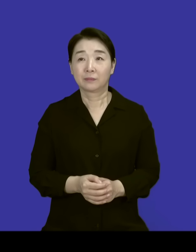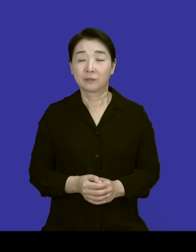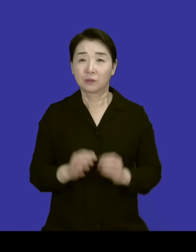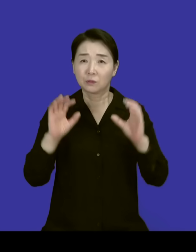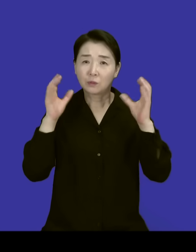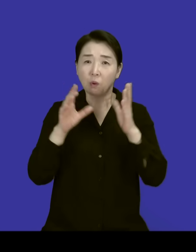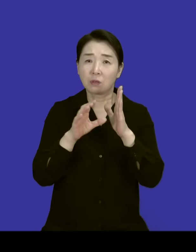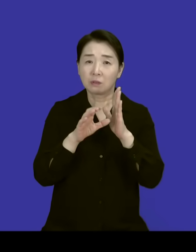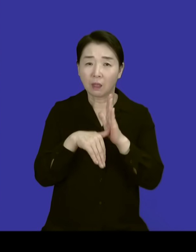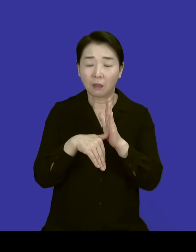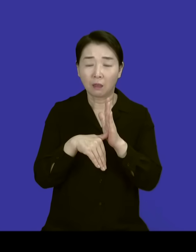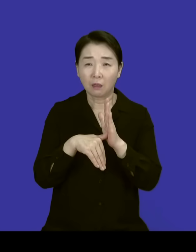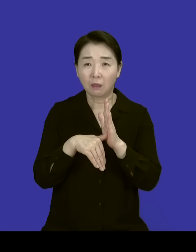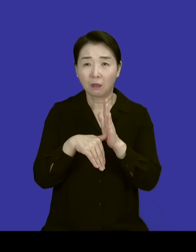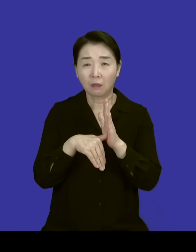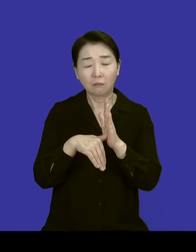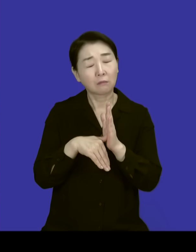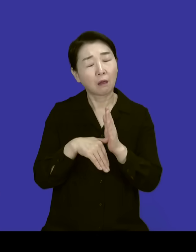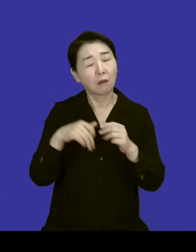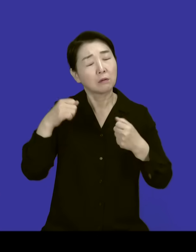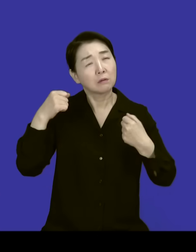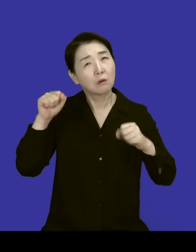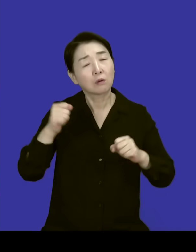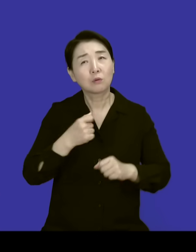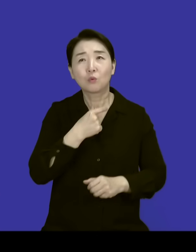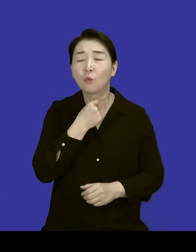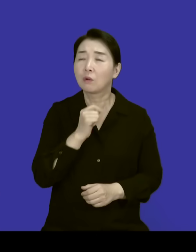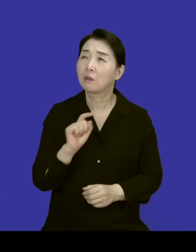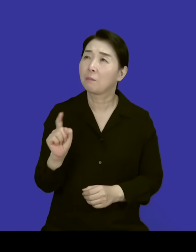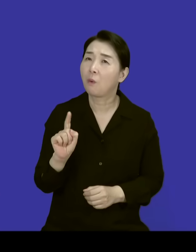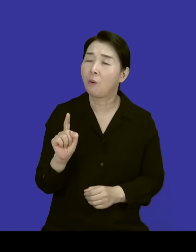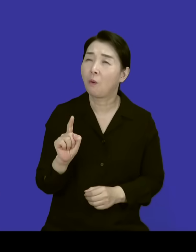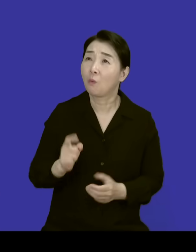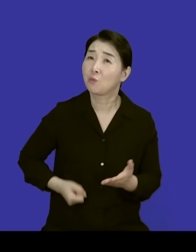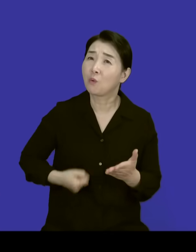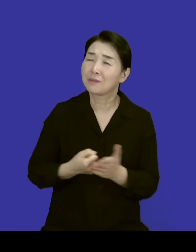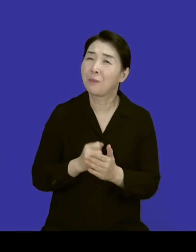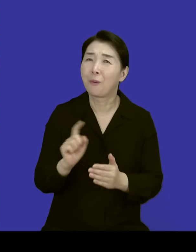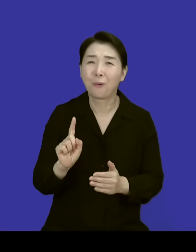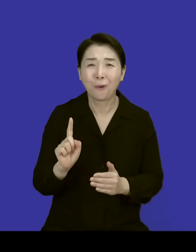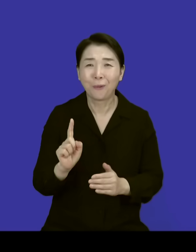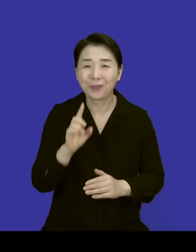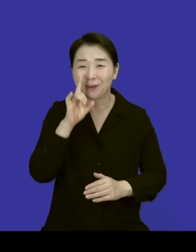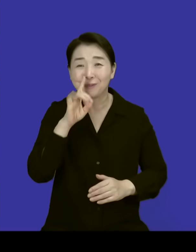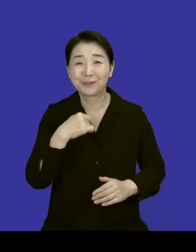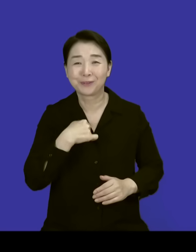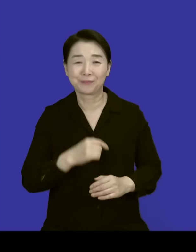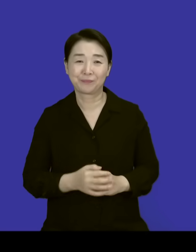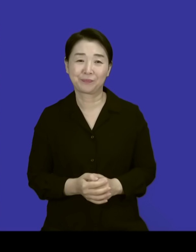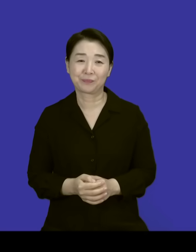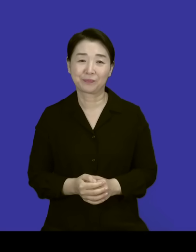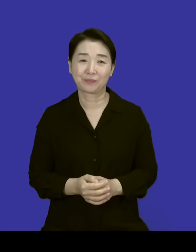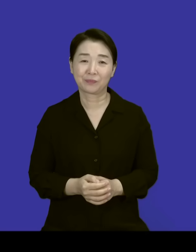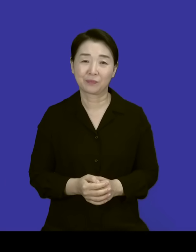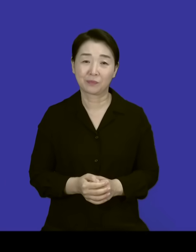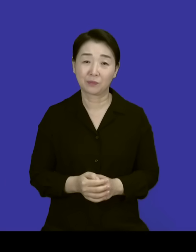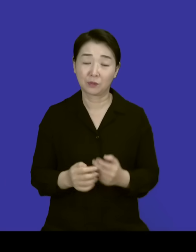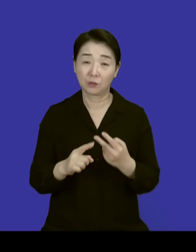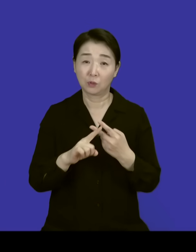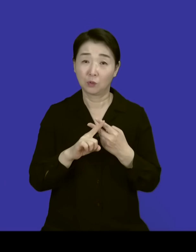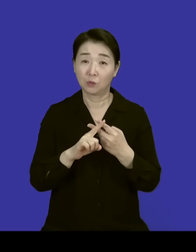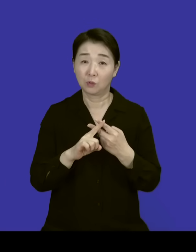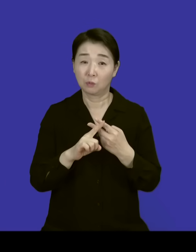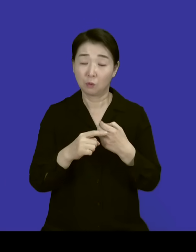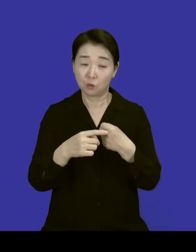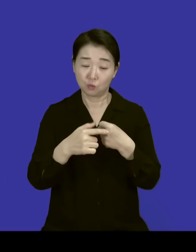하려고 어떤 용기를 내가 있었지라는 그러니까 게. 예. 어린 나이에. 근데 그러다가 한 1년 쉬다가 안 하다가